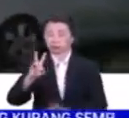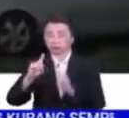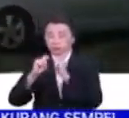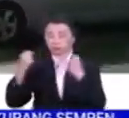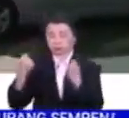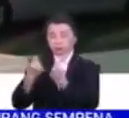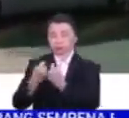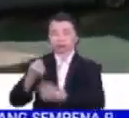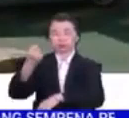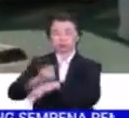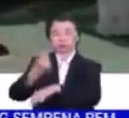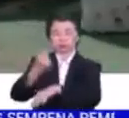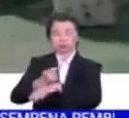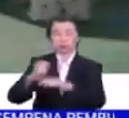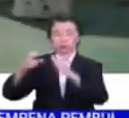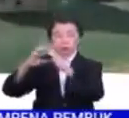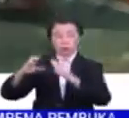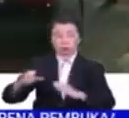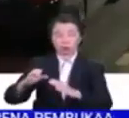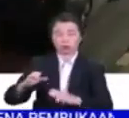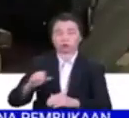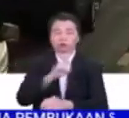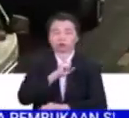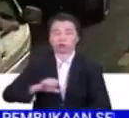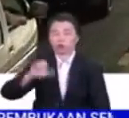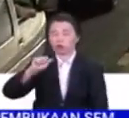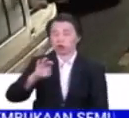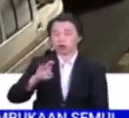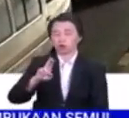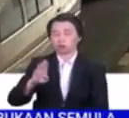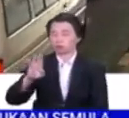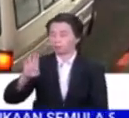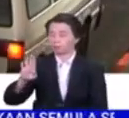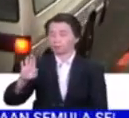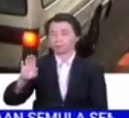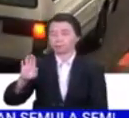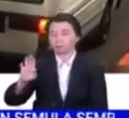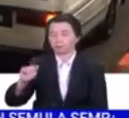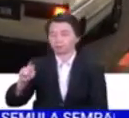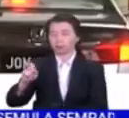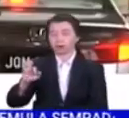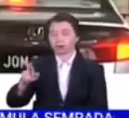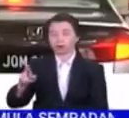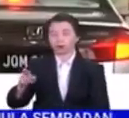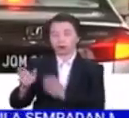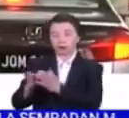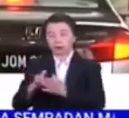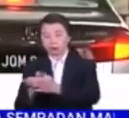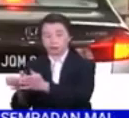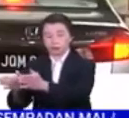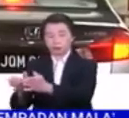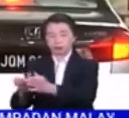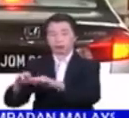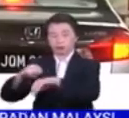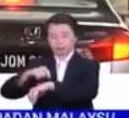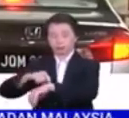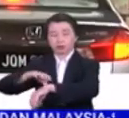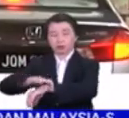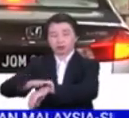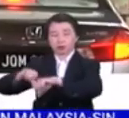pasukan ditugaskan di Kompleks Sultan Abu Bakar, Gelang Patah serta kawasan sekitarnya.